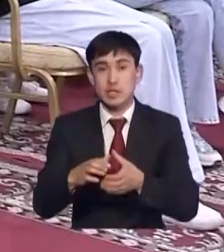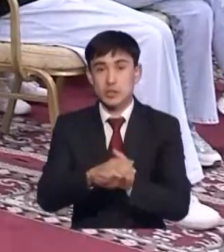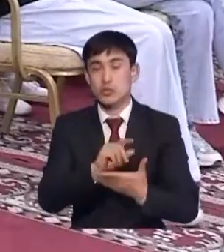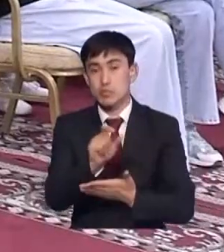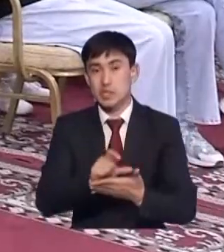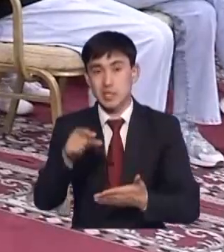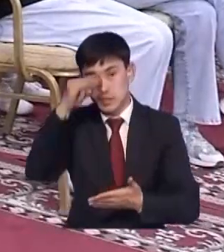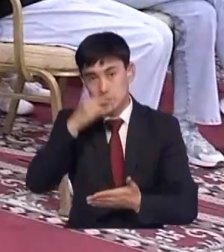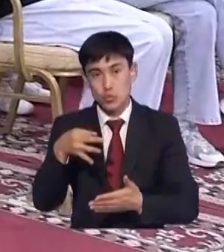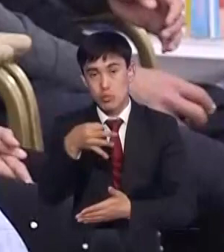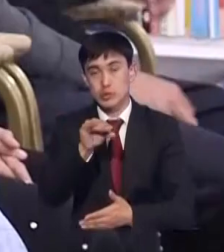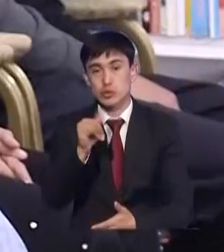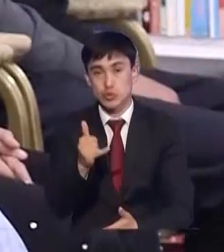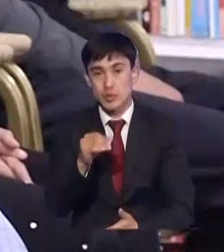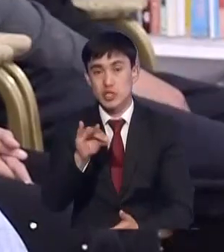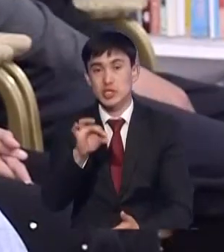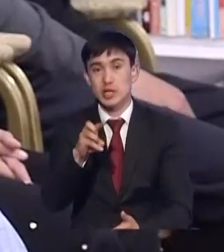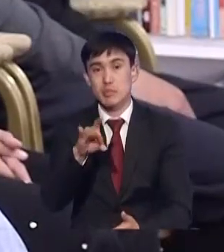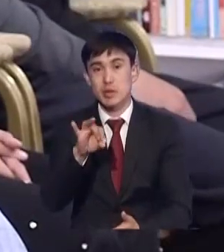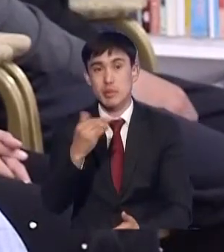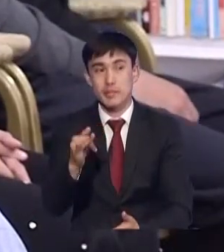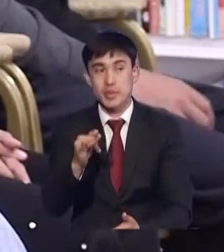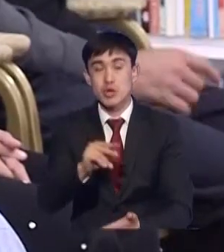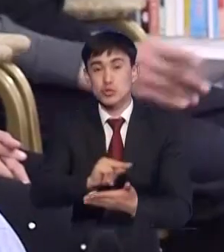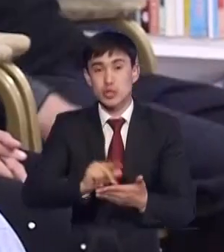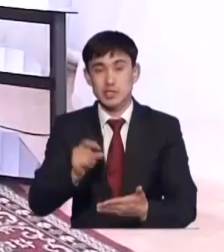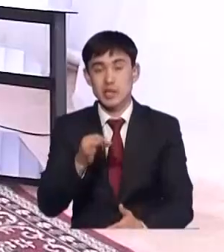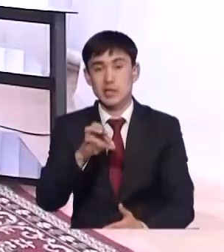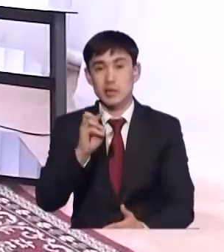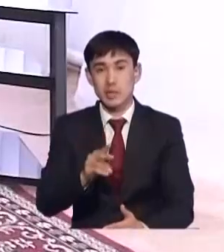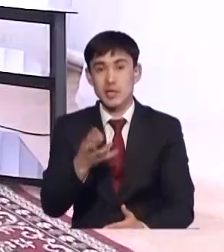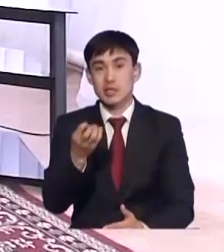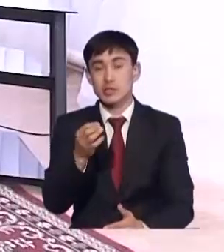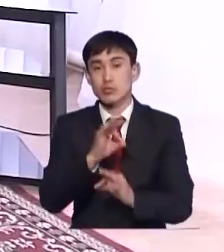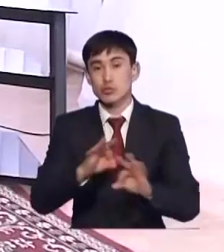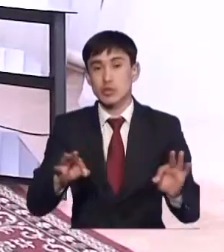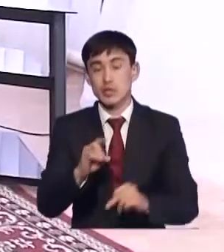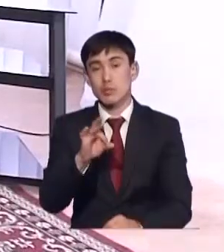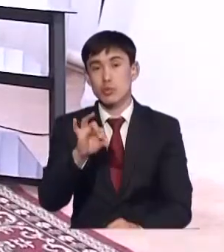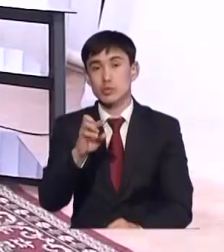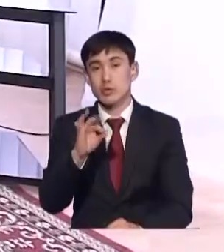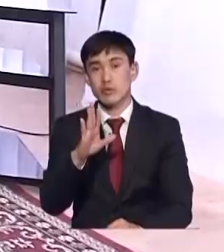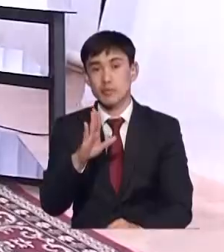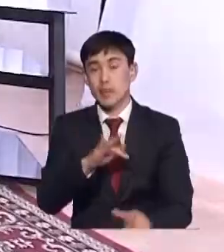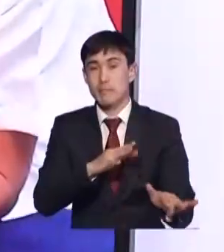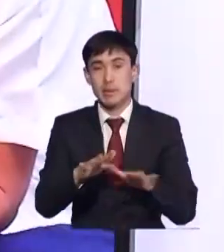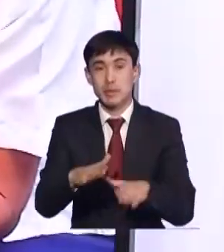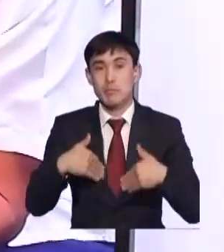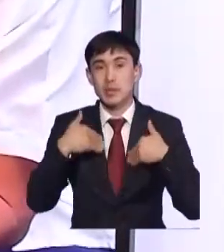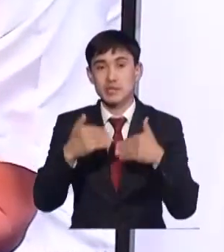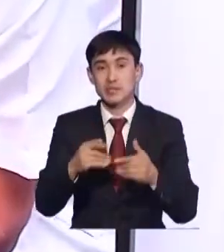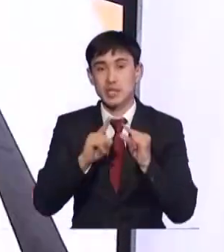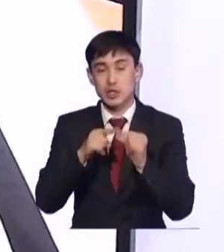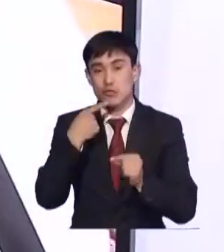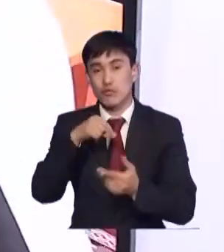писателей Казахстана области тусу жангельды рибай журналист айден калим Хан а также музыкант Ербол орозбеков на мероприятии с поздравительной